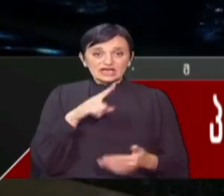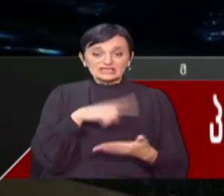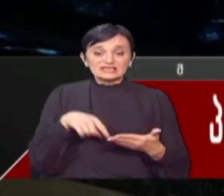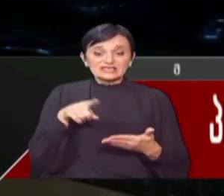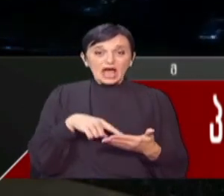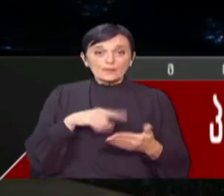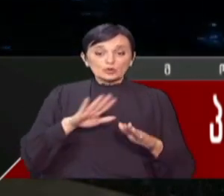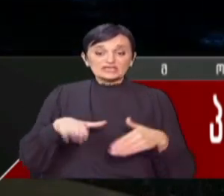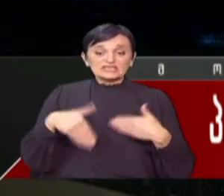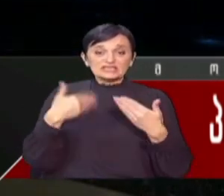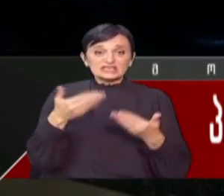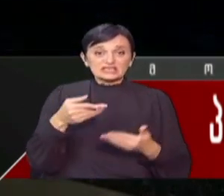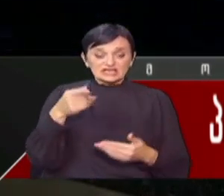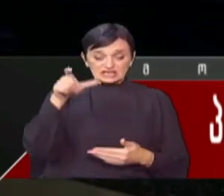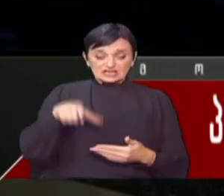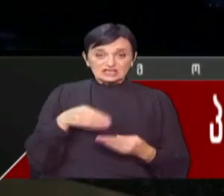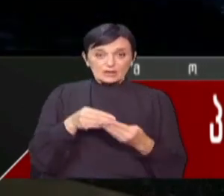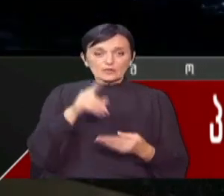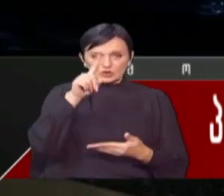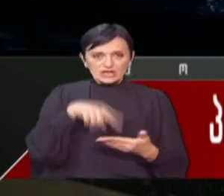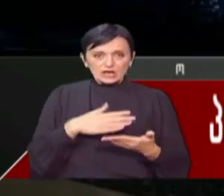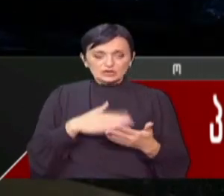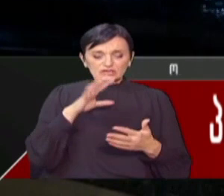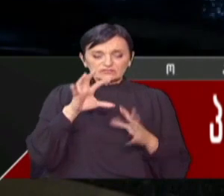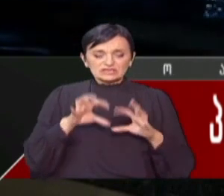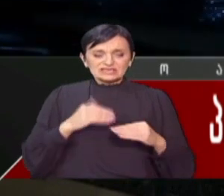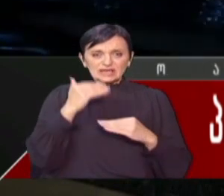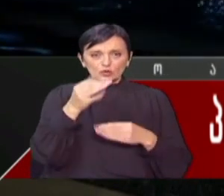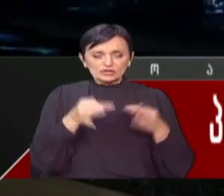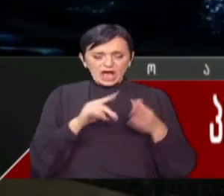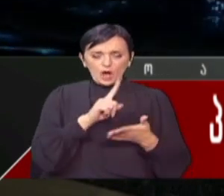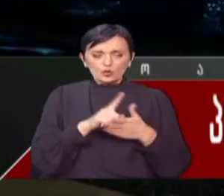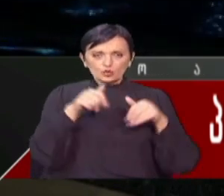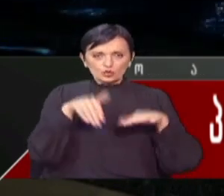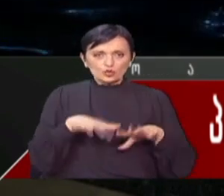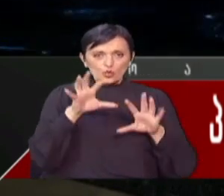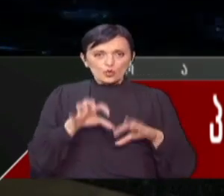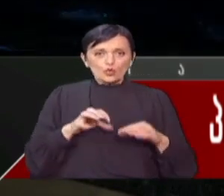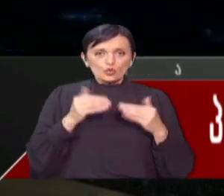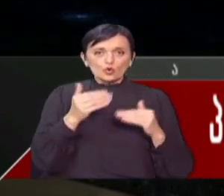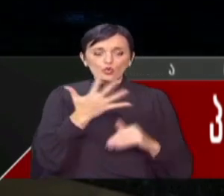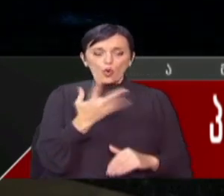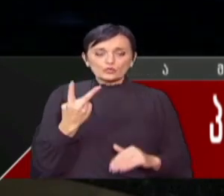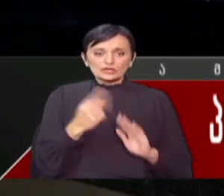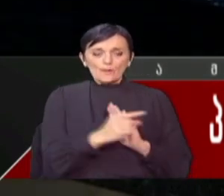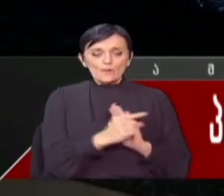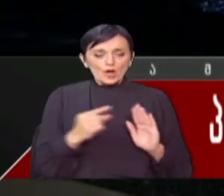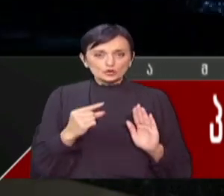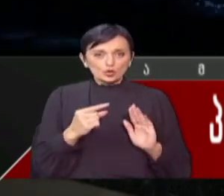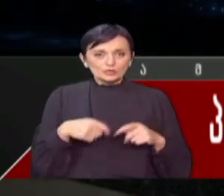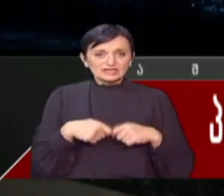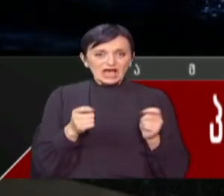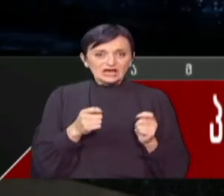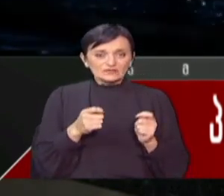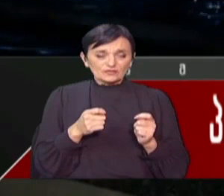țină de adevăr, dar ținem nebulia, rom, sa Constituția sa sa martlo. Auzile vladat, că sos Constituției, ormoz, da, metormete, muhlis, dar